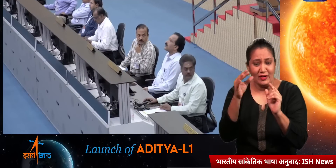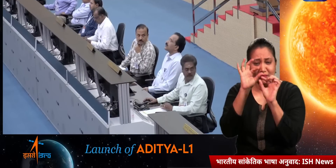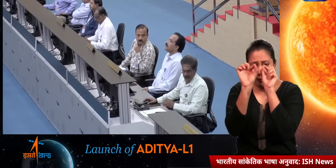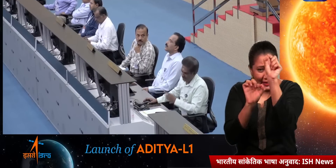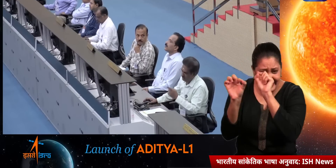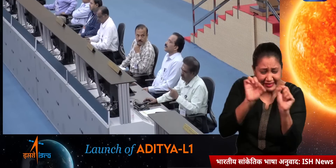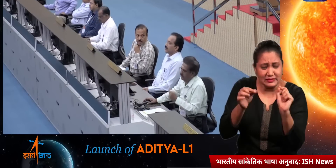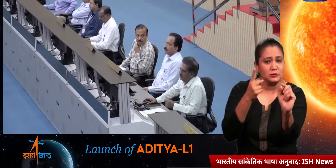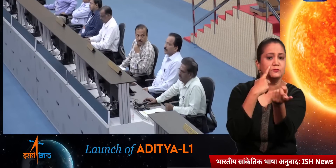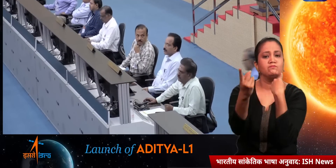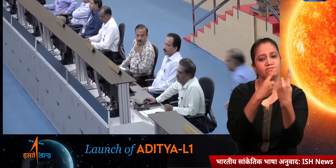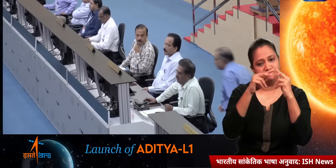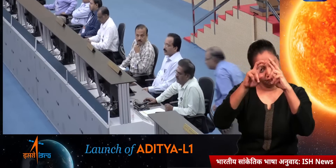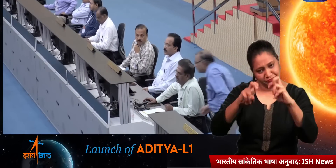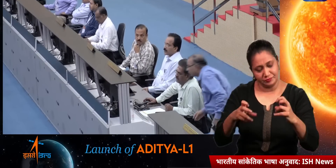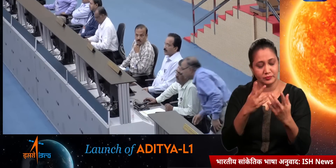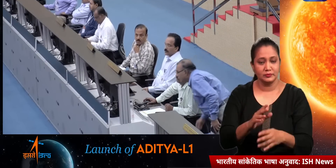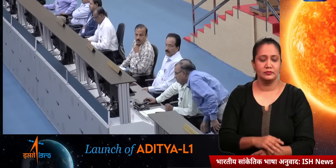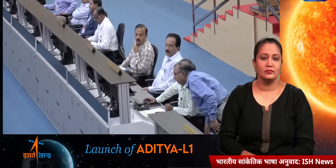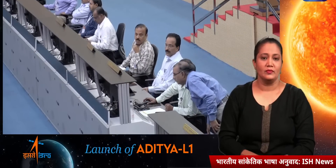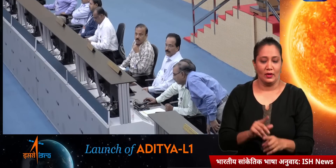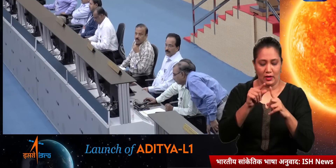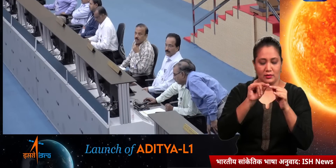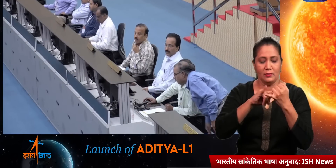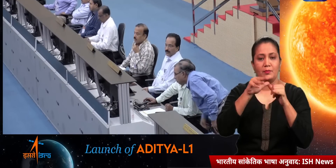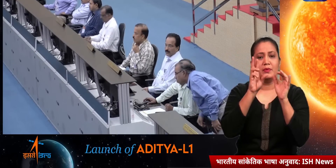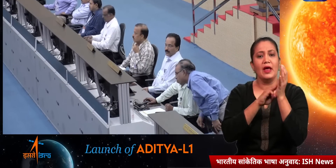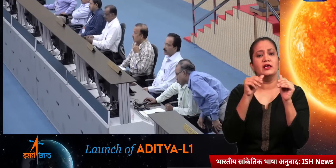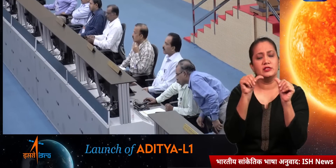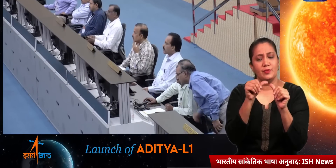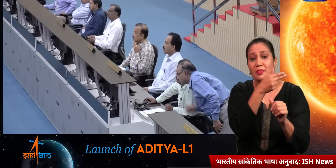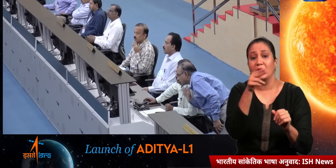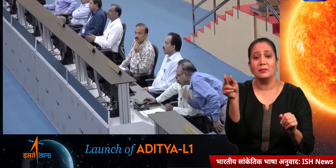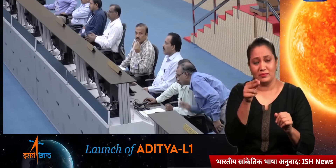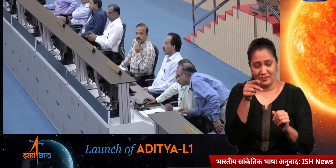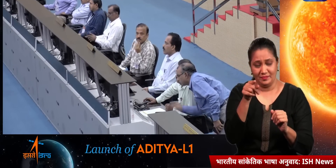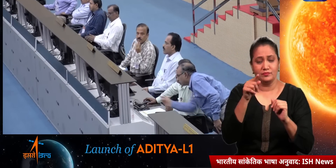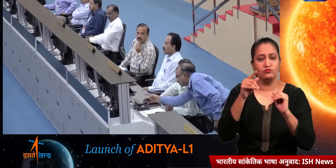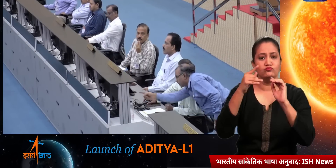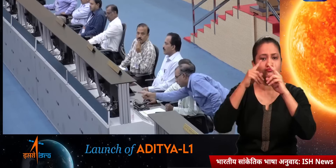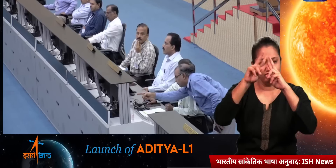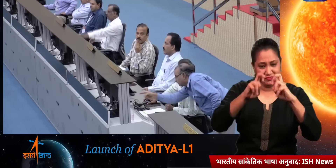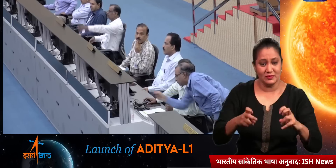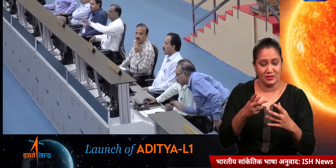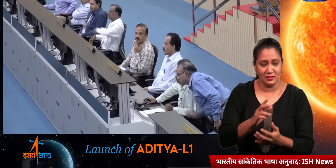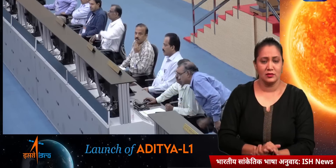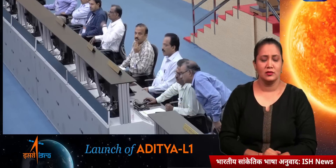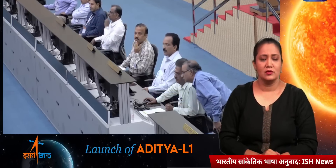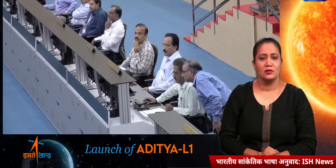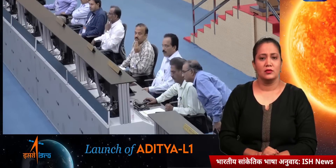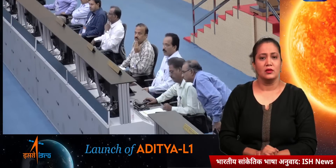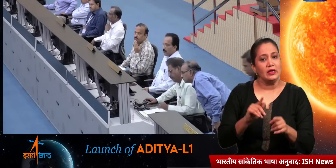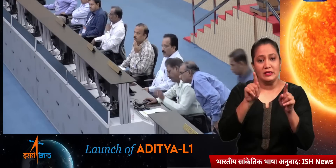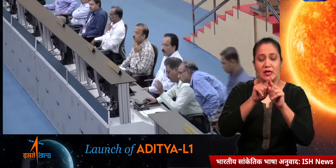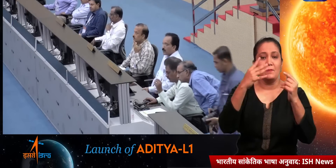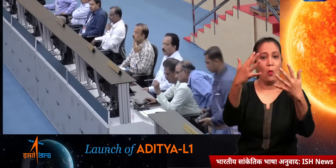करना। अगला है प्लाज्मा एनालाइजर पैकेज फॉर आदित्य। यह भी सौर